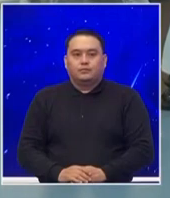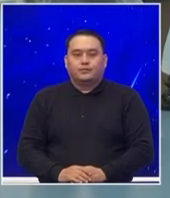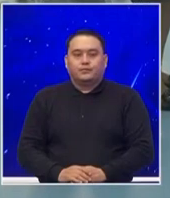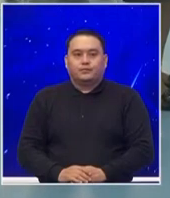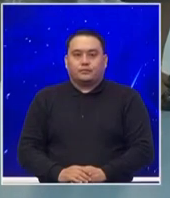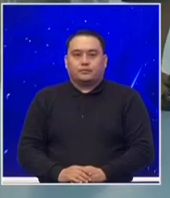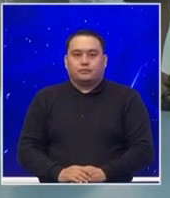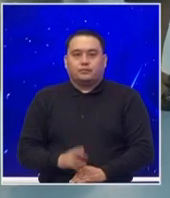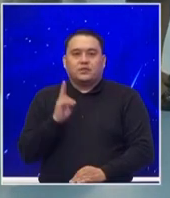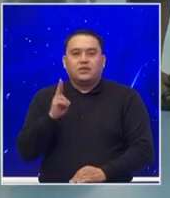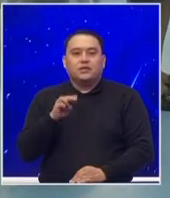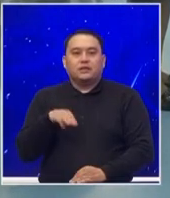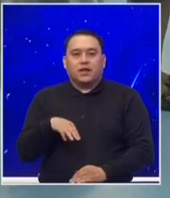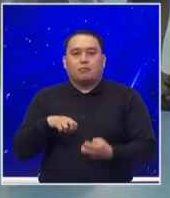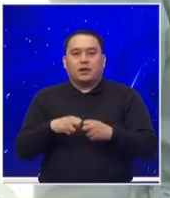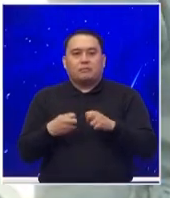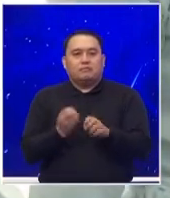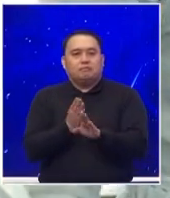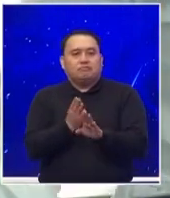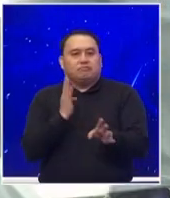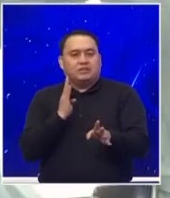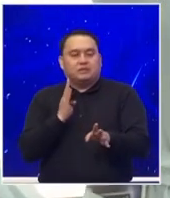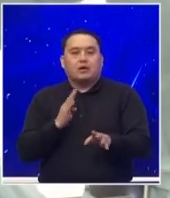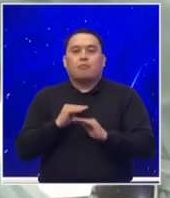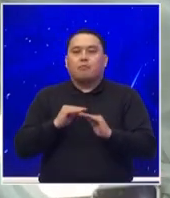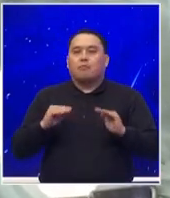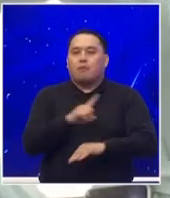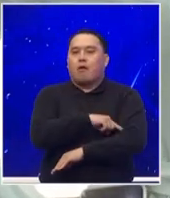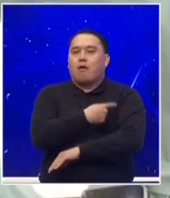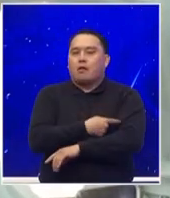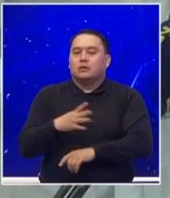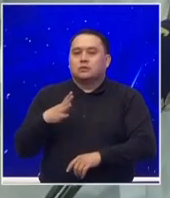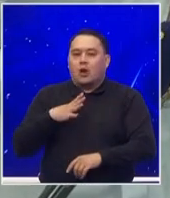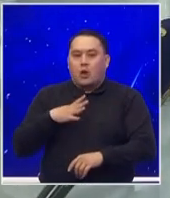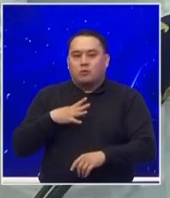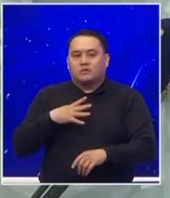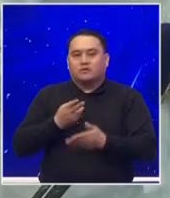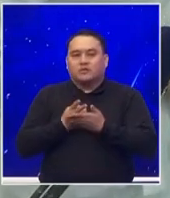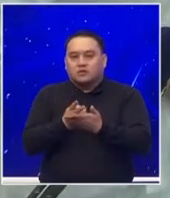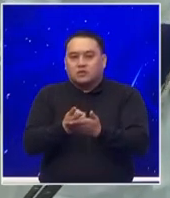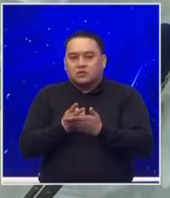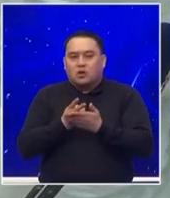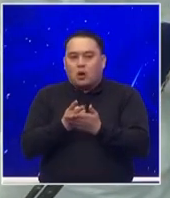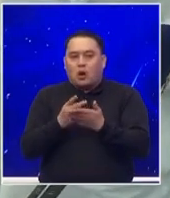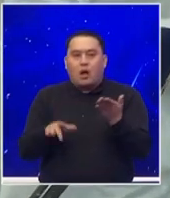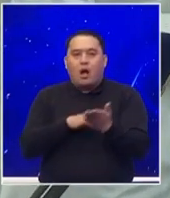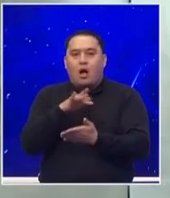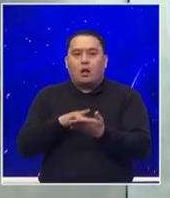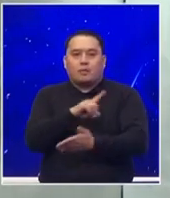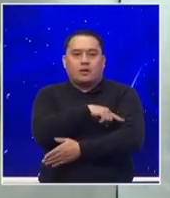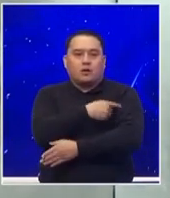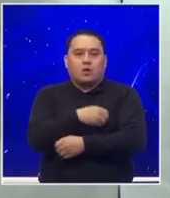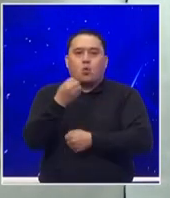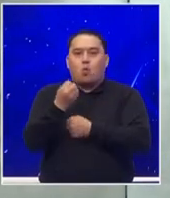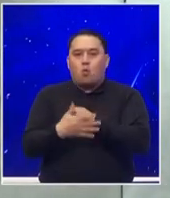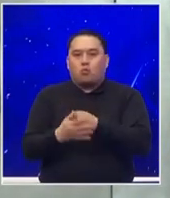Кітаға кезек кәдімгідей проблема болған. Бүгінге дейін балалар ауруханасының науқастары компьютерлік томографқа түсу үшін қаладағы медицина